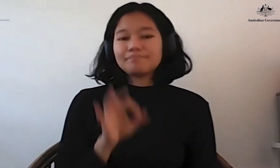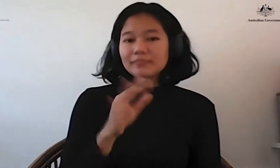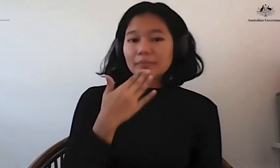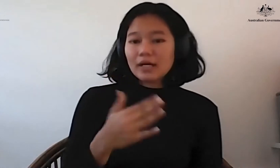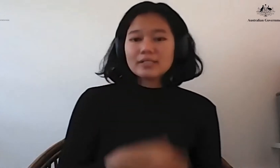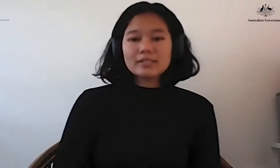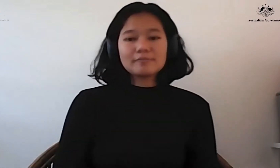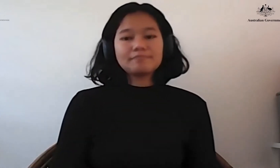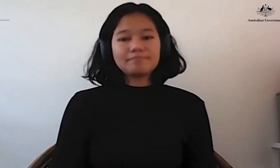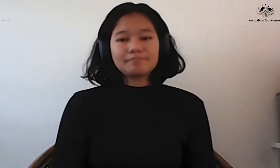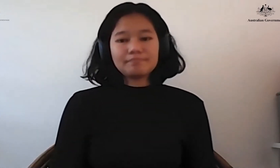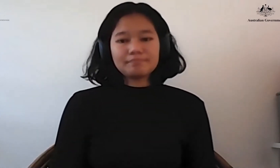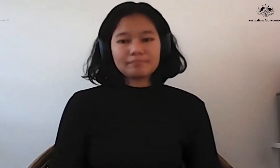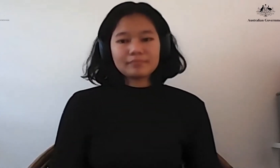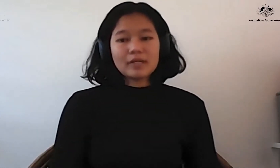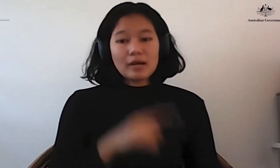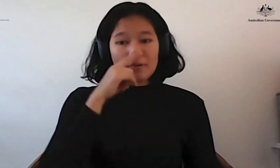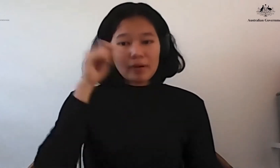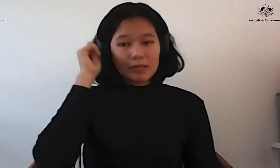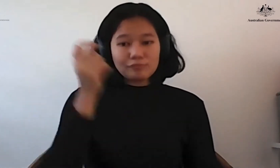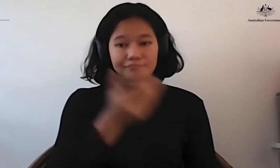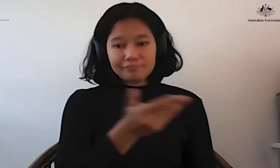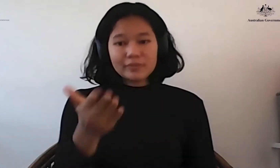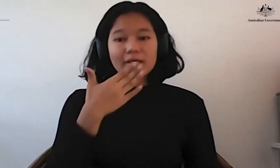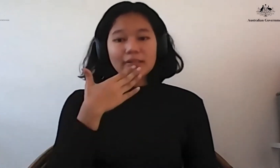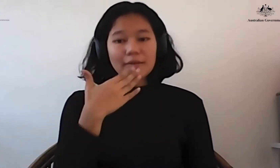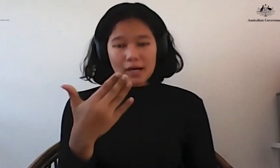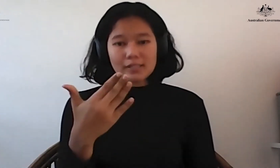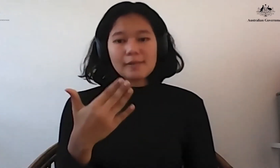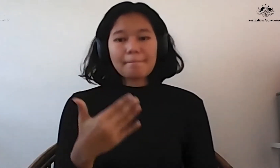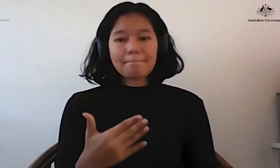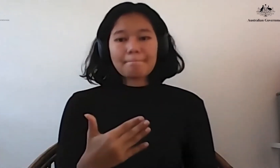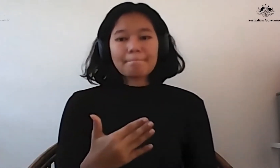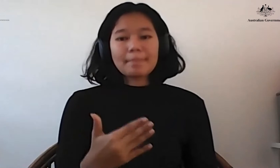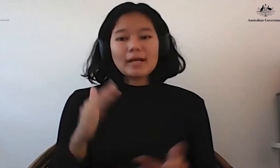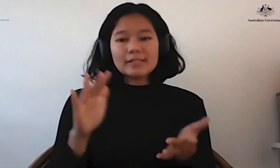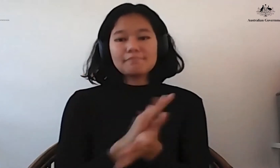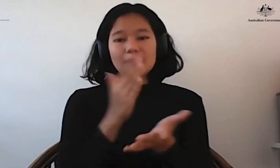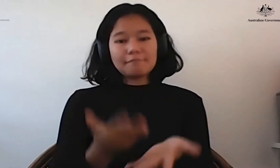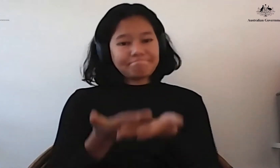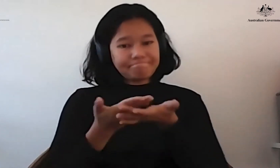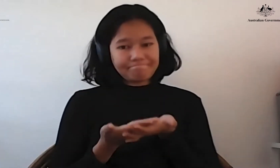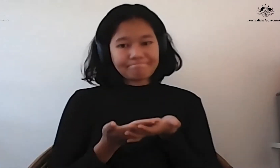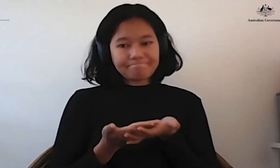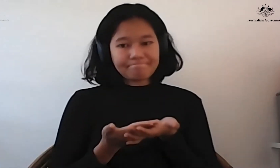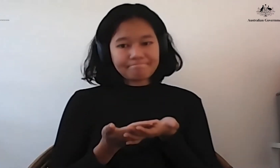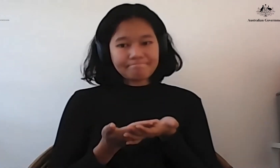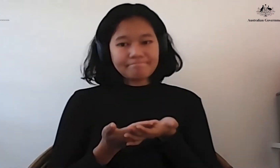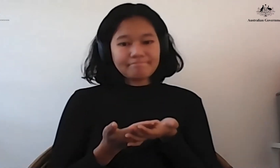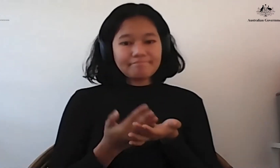Mas Risalwan, Bapak Ibu sekalian, terima kasih banyak atas kesempatan berbagai